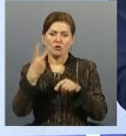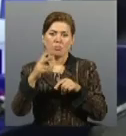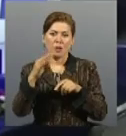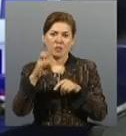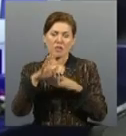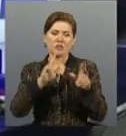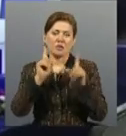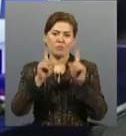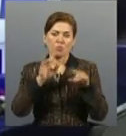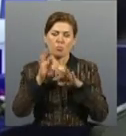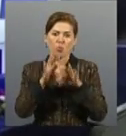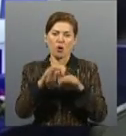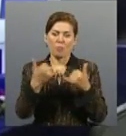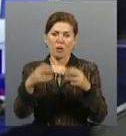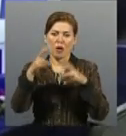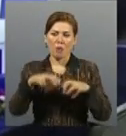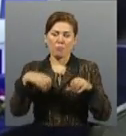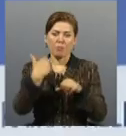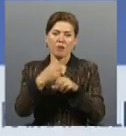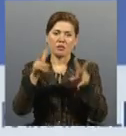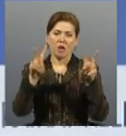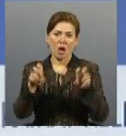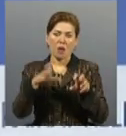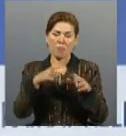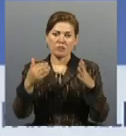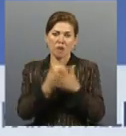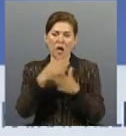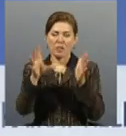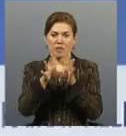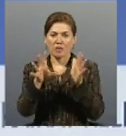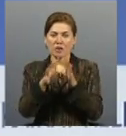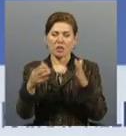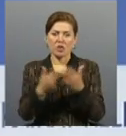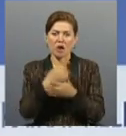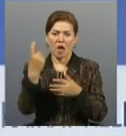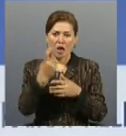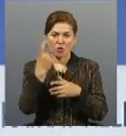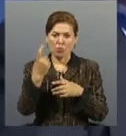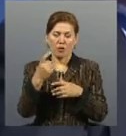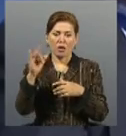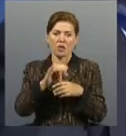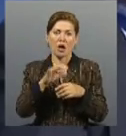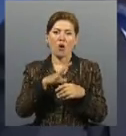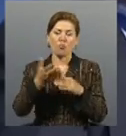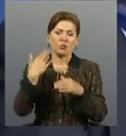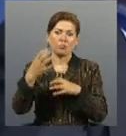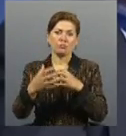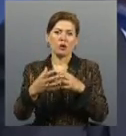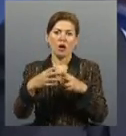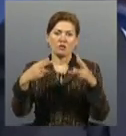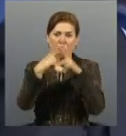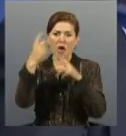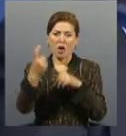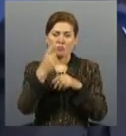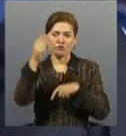сессия өткізіледі. Биылғы талқыланатын басты тақырып жаңа энергия, жаңа экономика. Өткен уақыт аралығында Астана